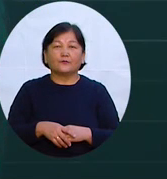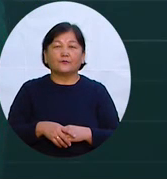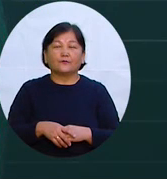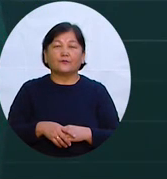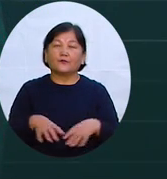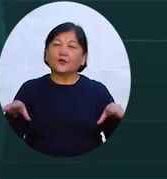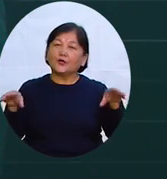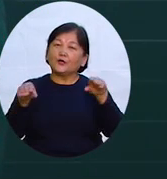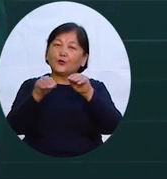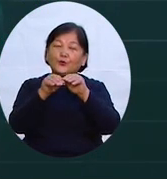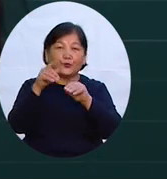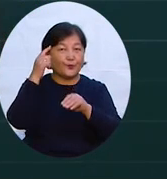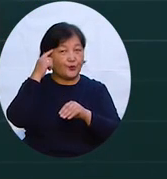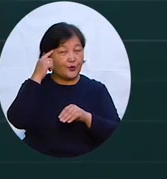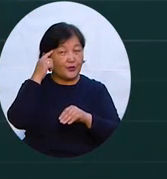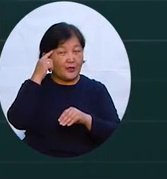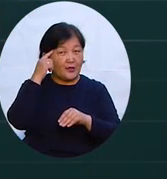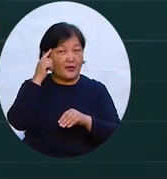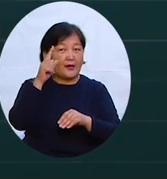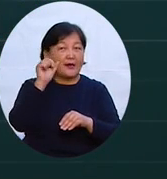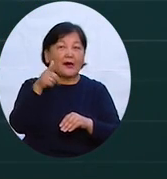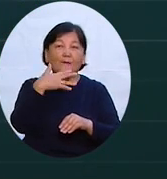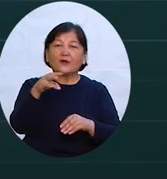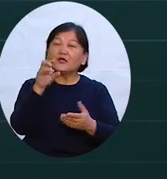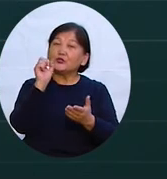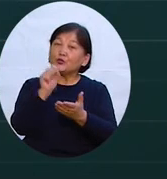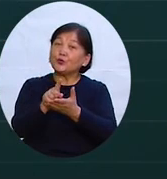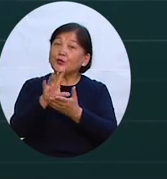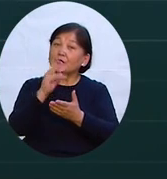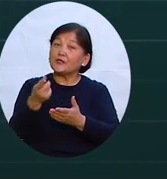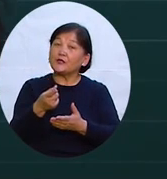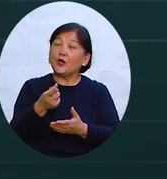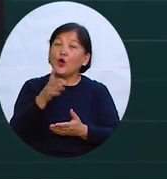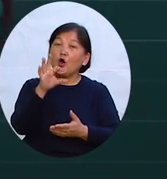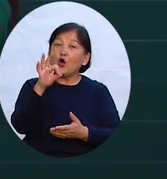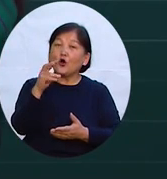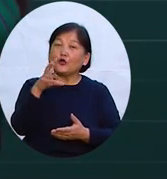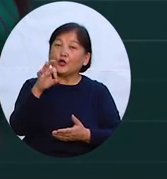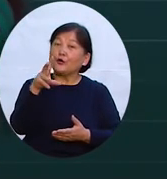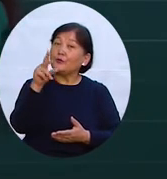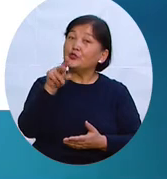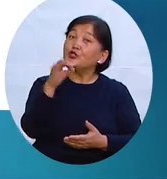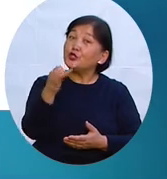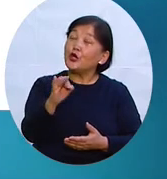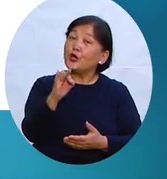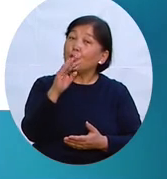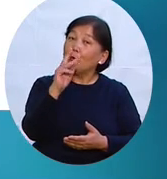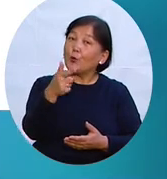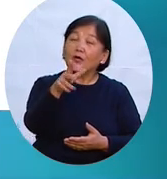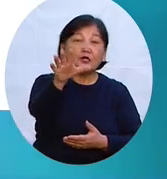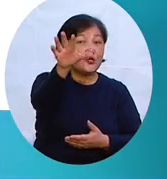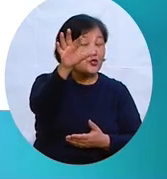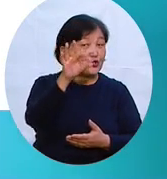Ингээд дүгнэн ботход хамгийн чухал нь оновчтой уран дүрслэл болоо яруу найрагт юмс